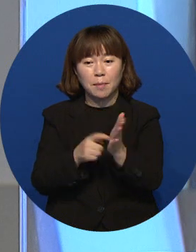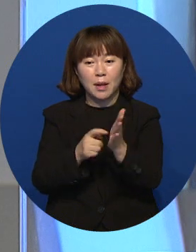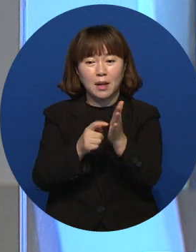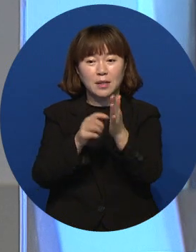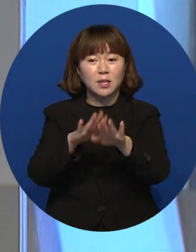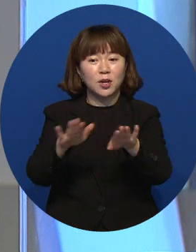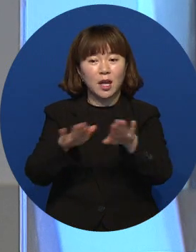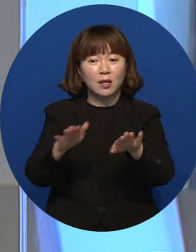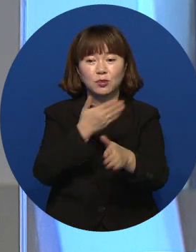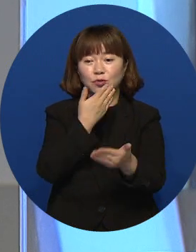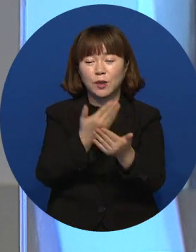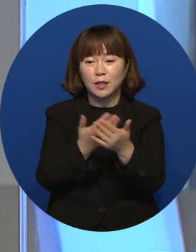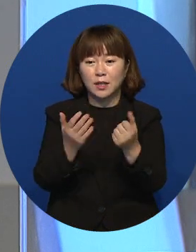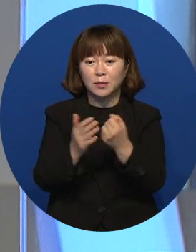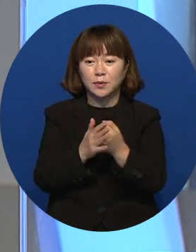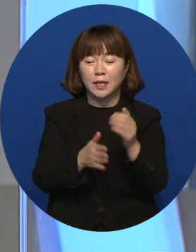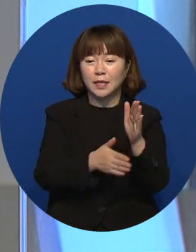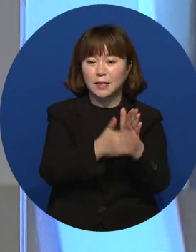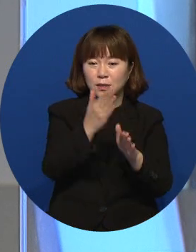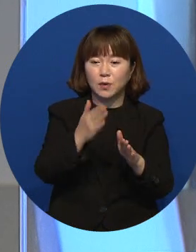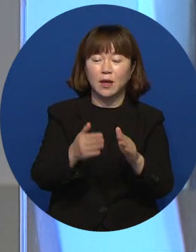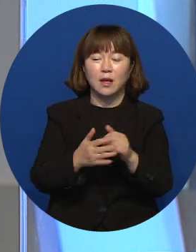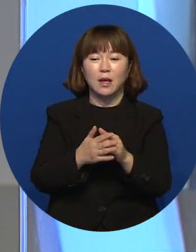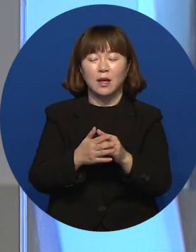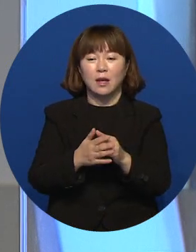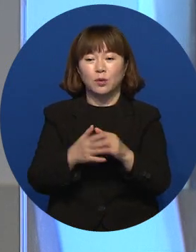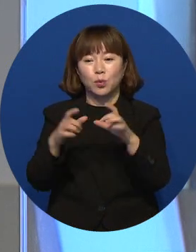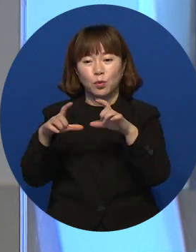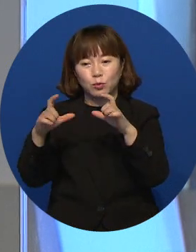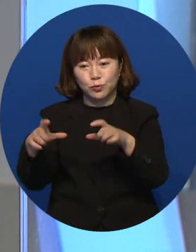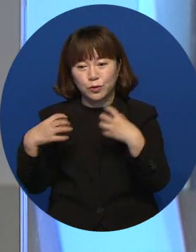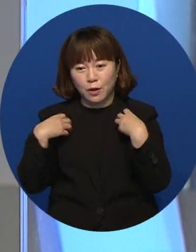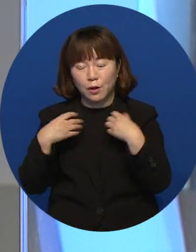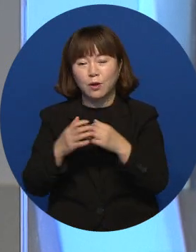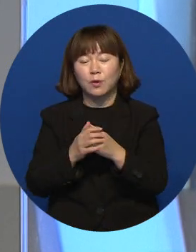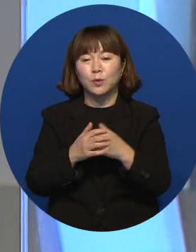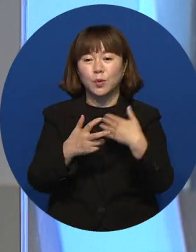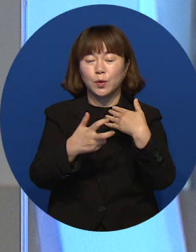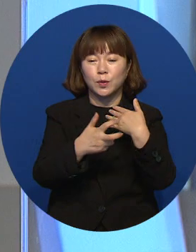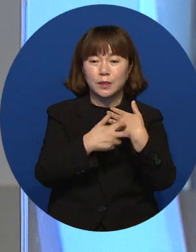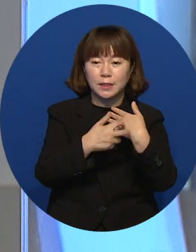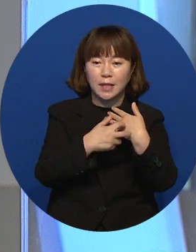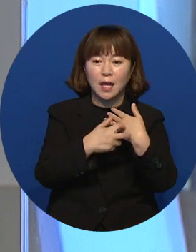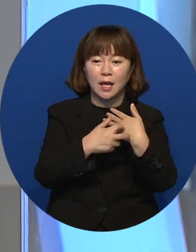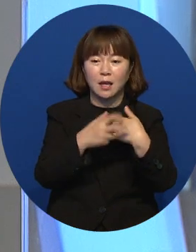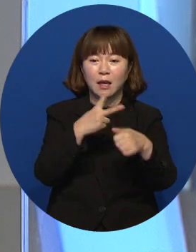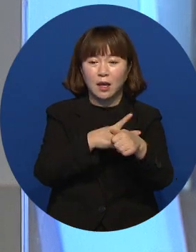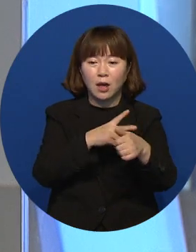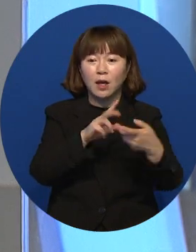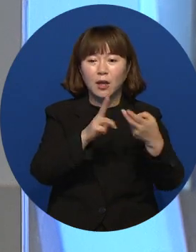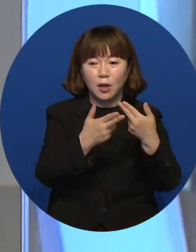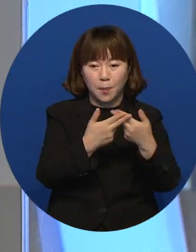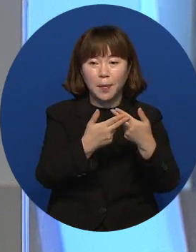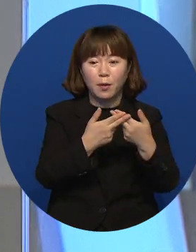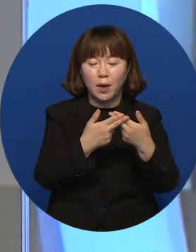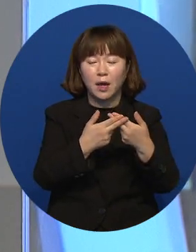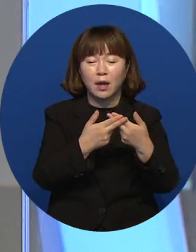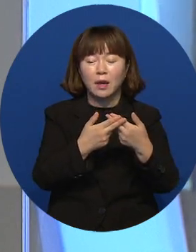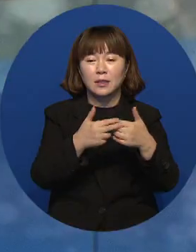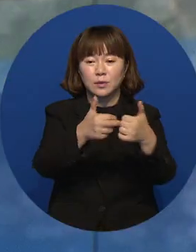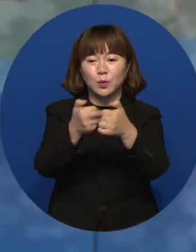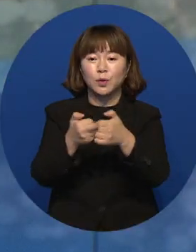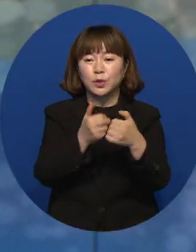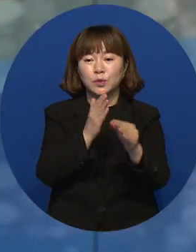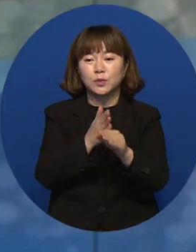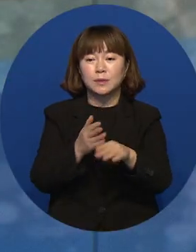우리 시와 코 기업 병원 벽의 르 의 rp 하고 같이 면밀하게 좀 검토하고 있습니다 말씀 나온 김에